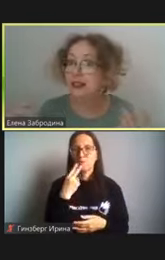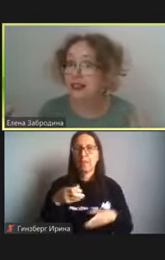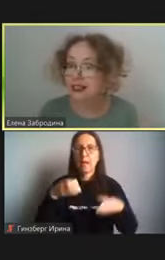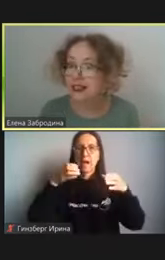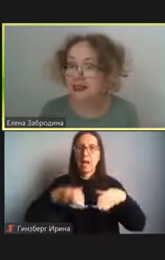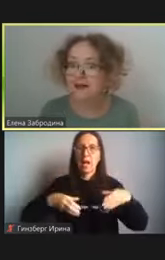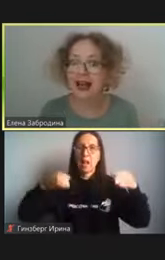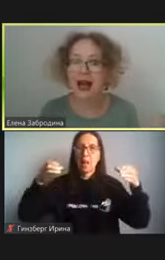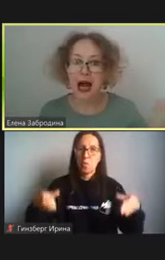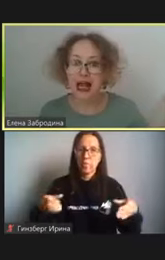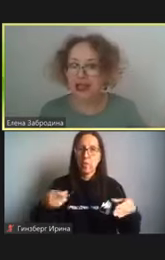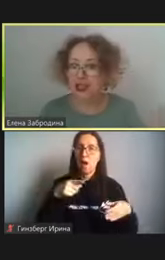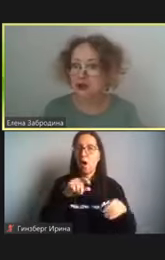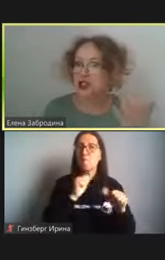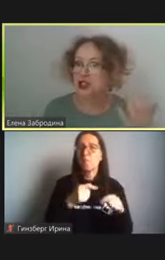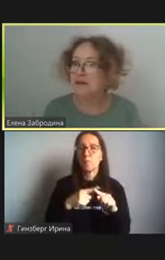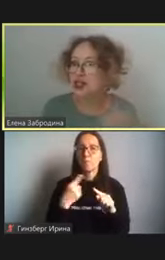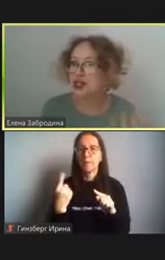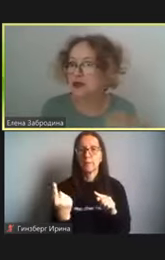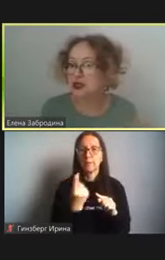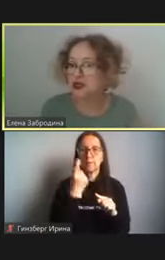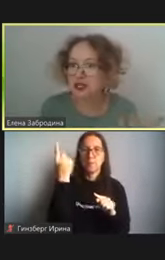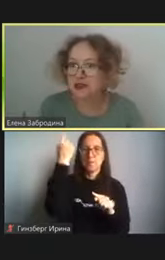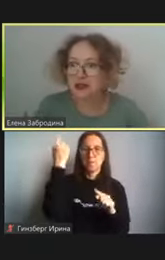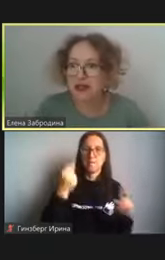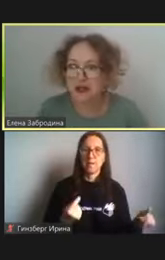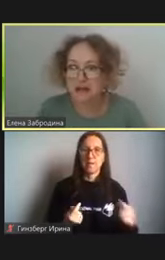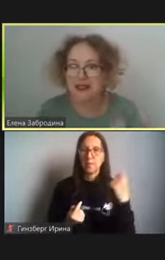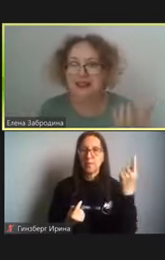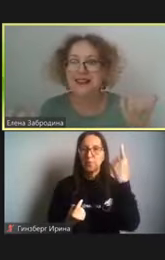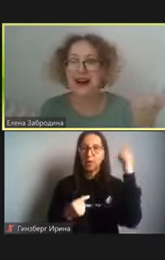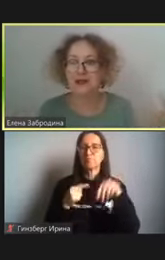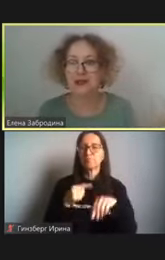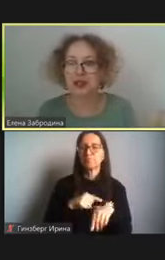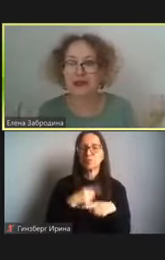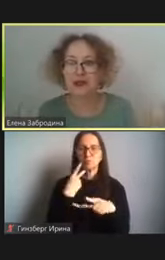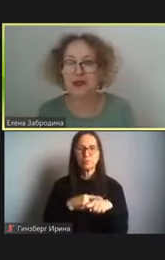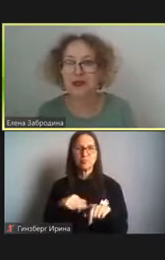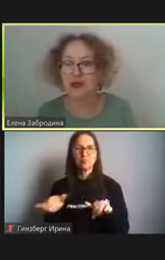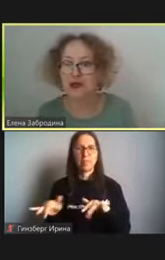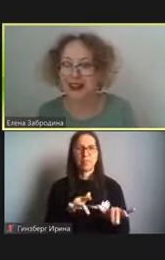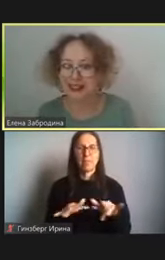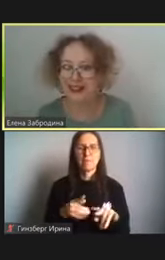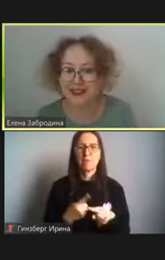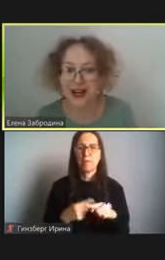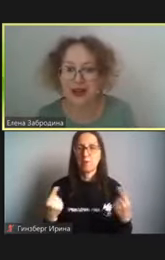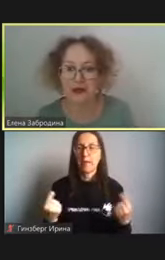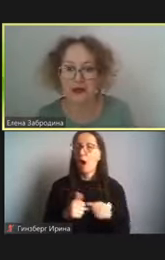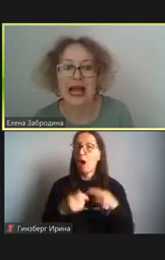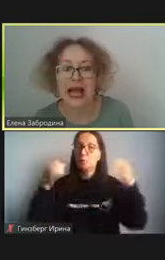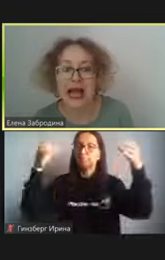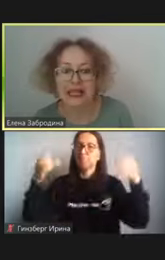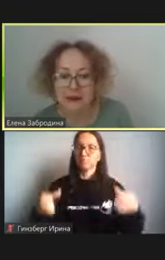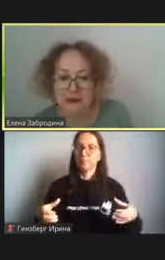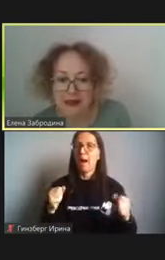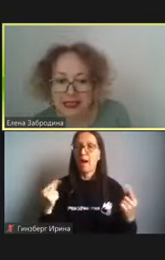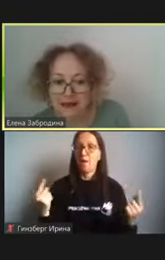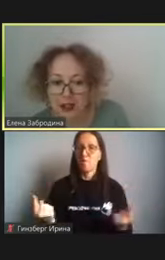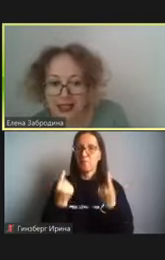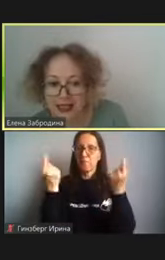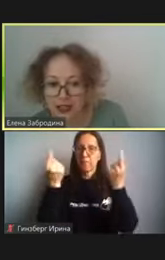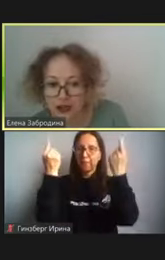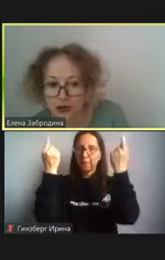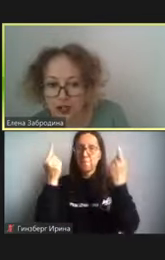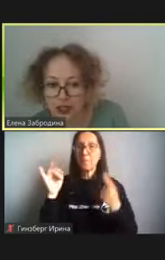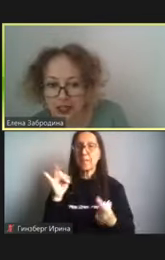они витые. Это такой динамичный, очень сразу дает опять динамику, вот такой витой вариант этих колонн. Теперь посмотрите